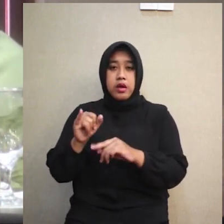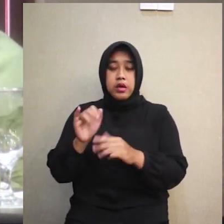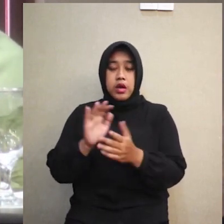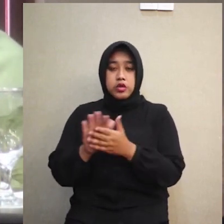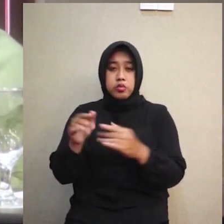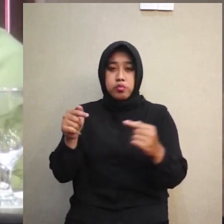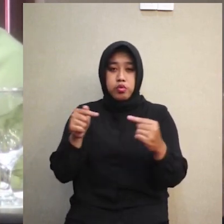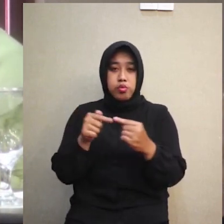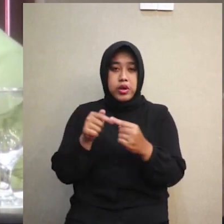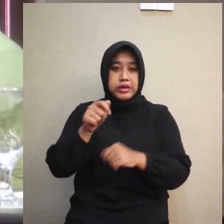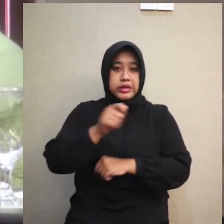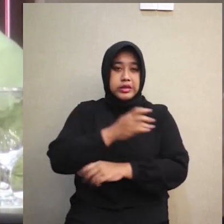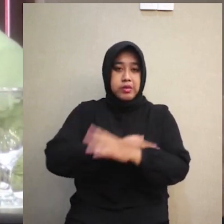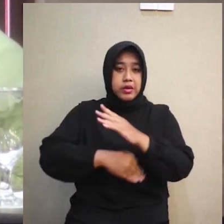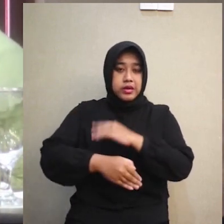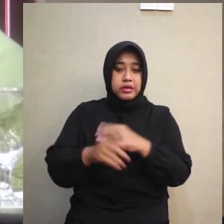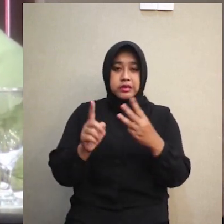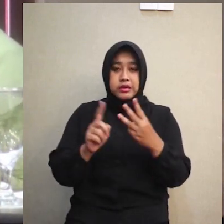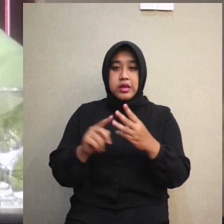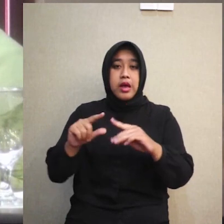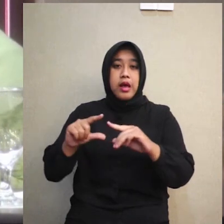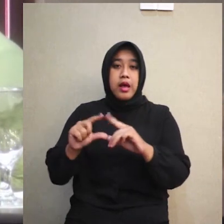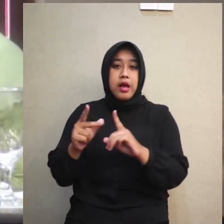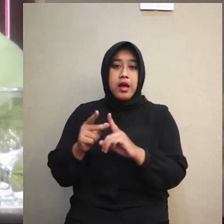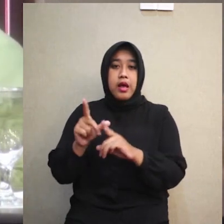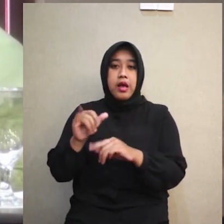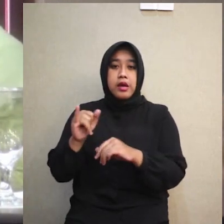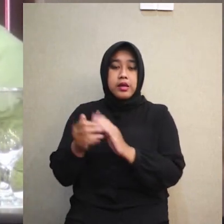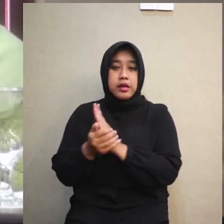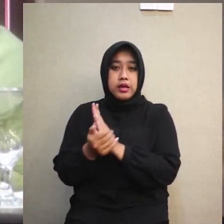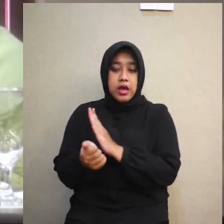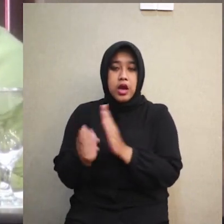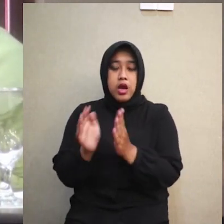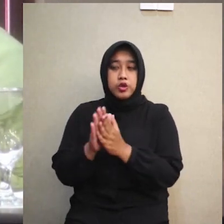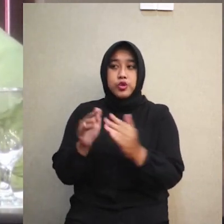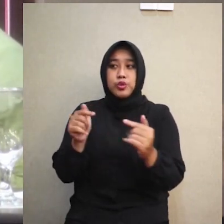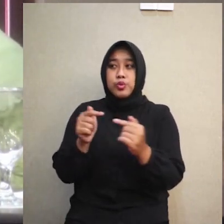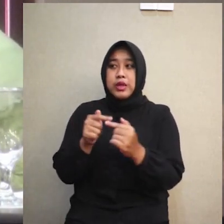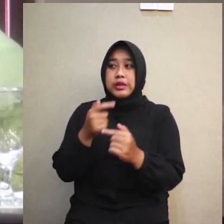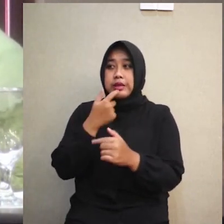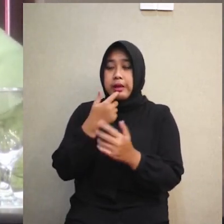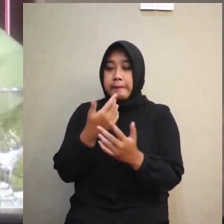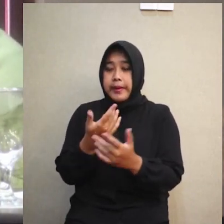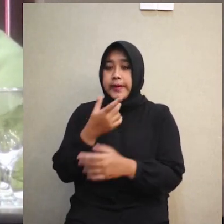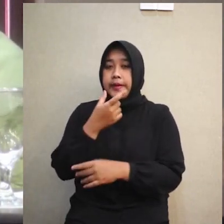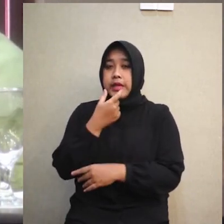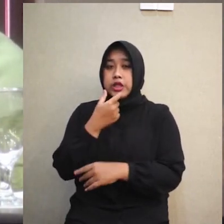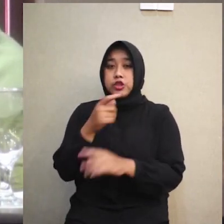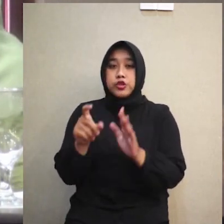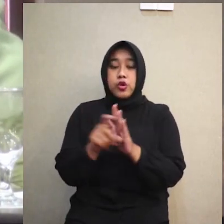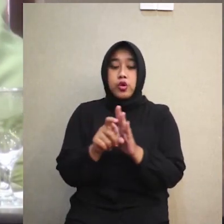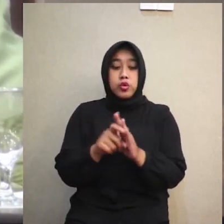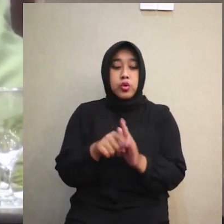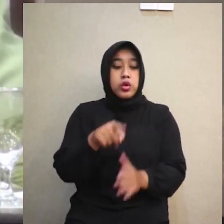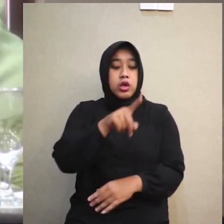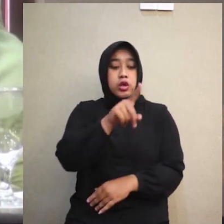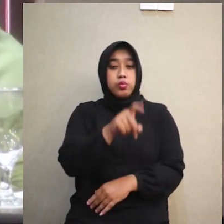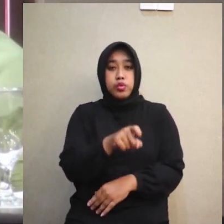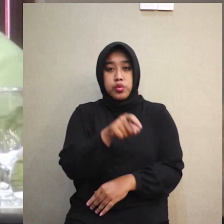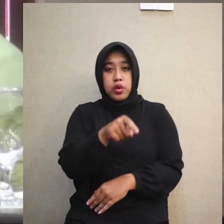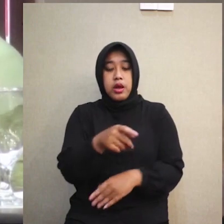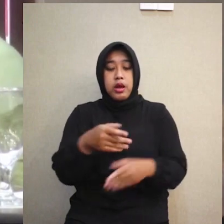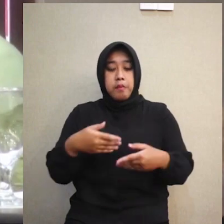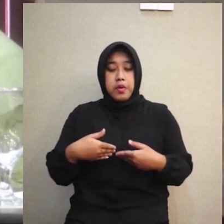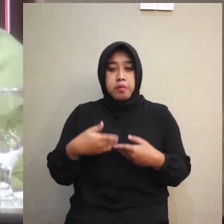disabilitas yang ketika ahli yang terkait dengan apa namanya misalkan dia dibutuhkan sebagai untuk